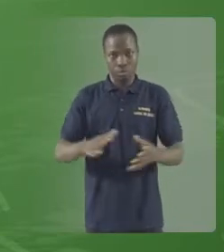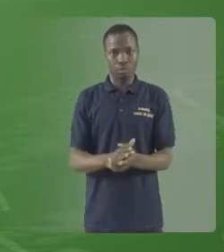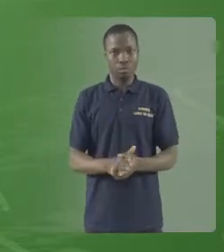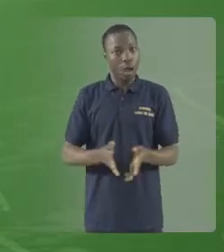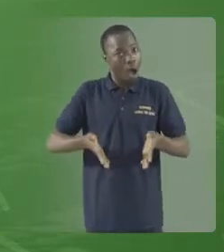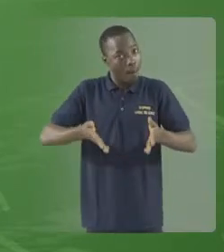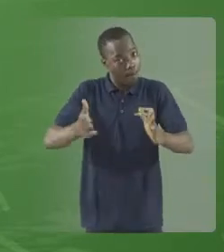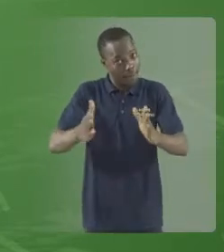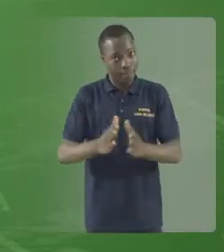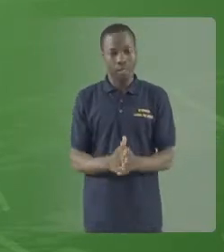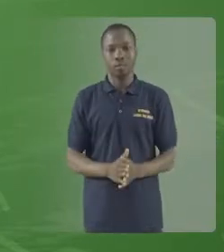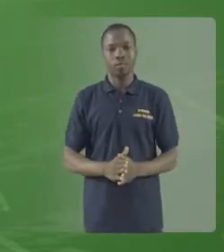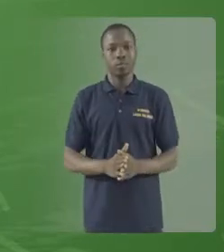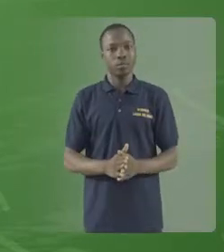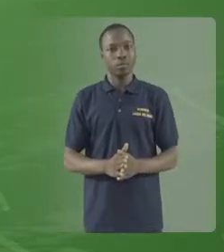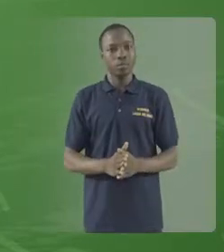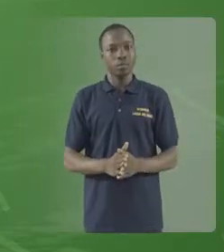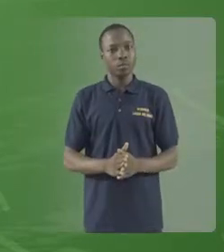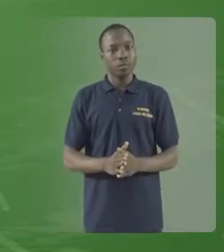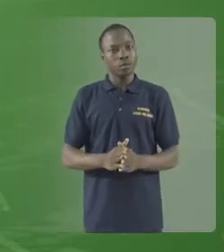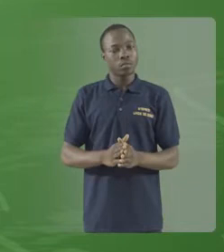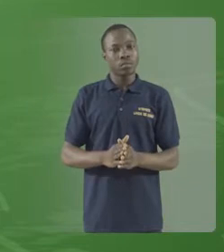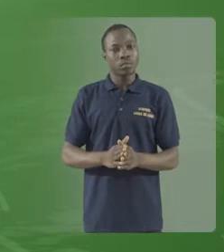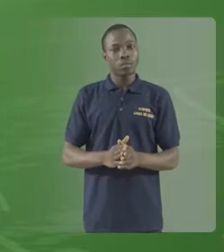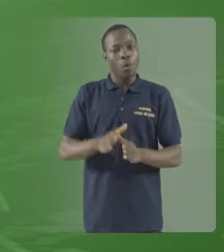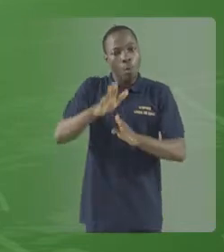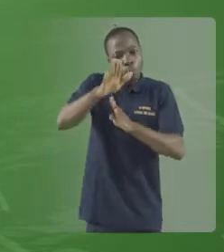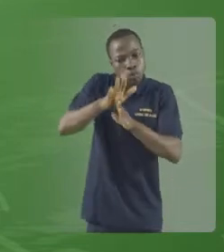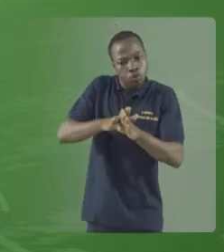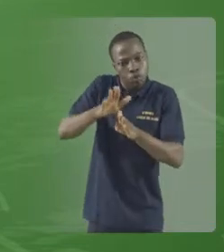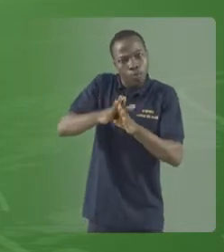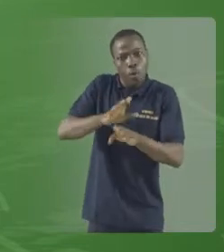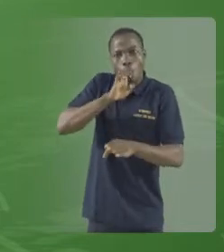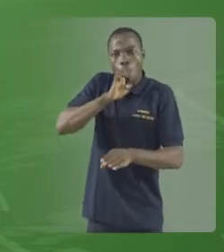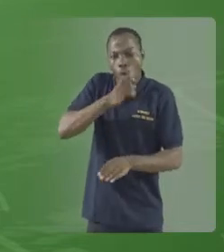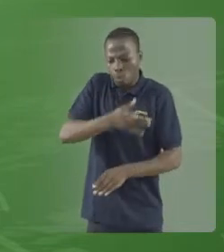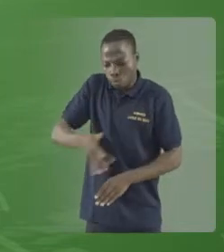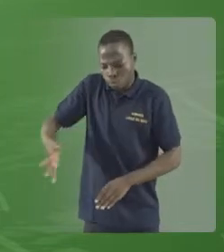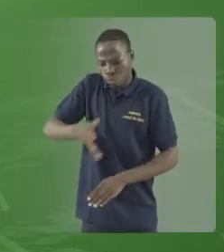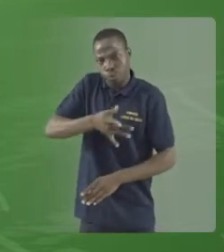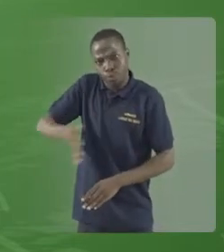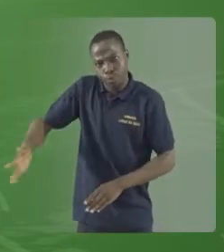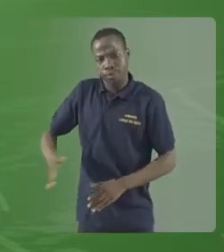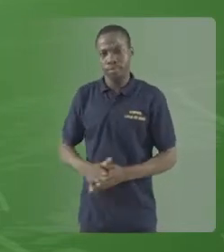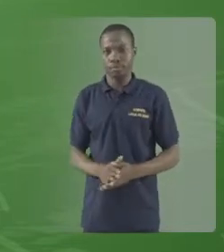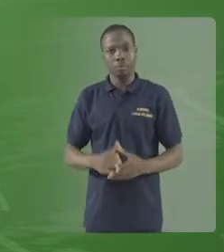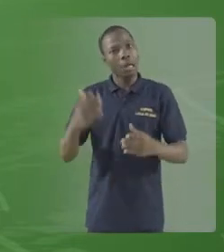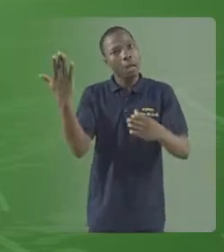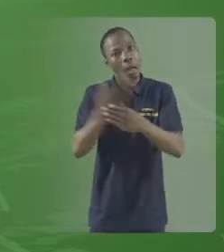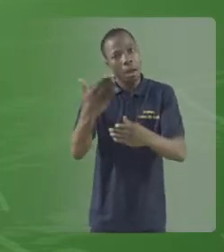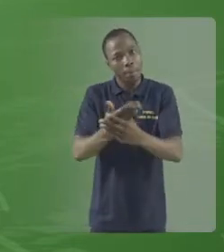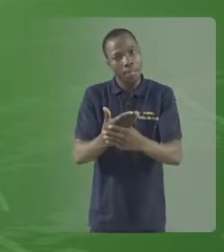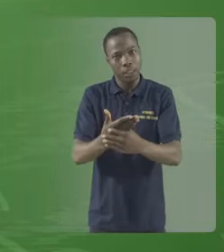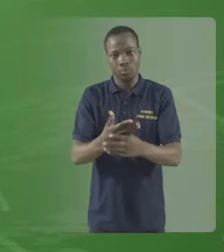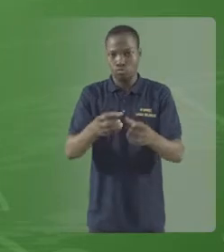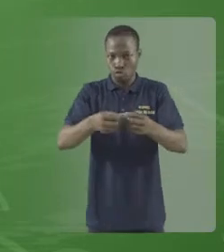permet de ralentir la vitesse d'écoulement de l'eau, de ruissellement, ce qui empêche la